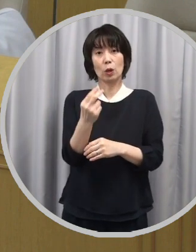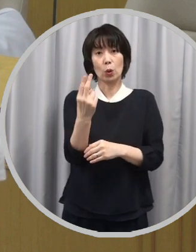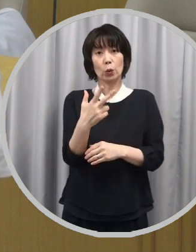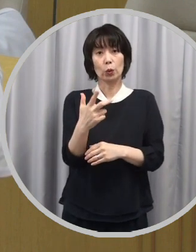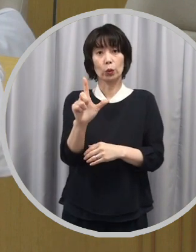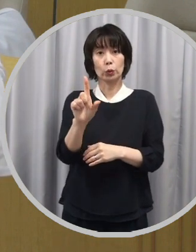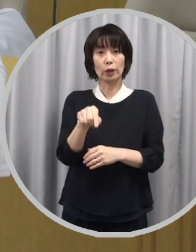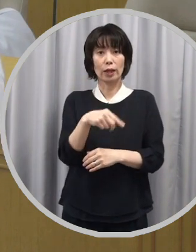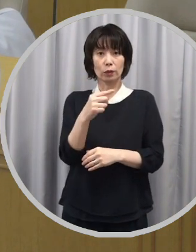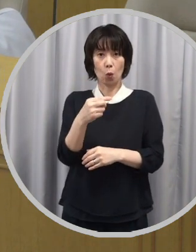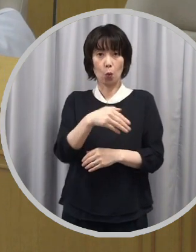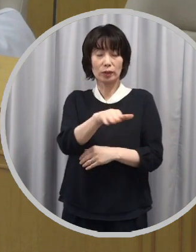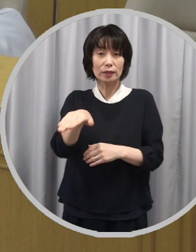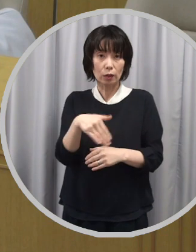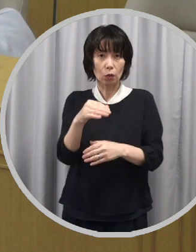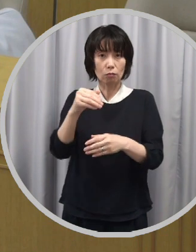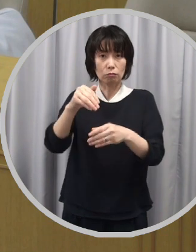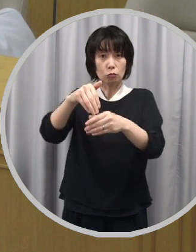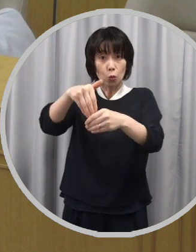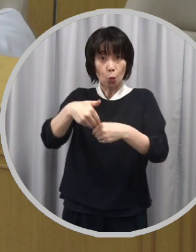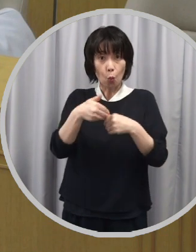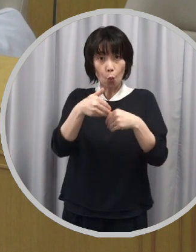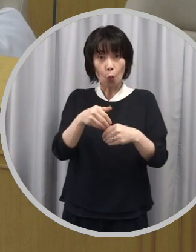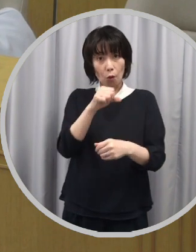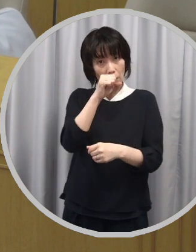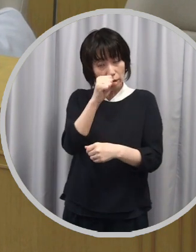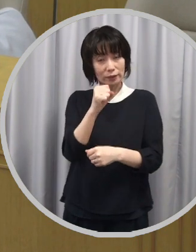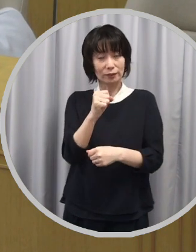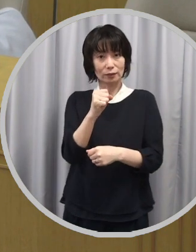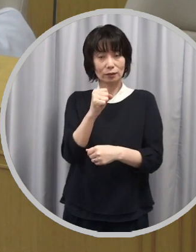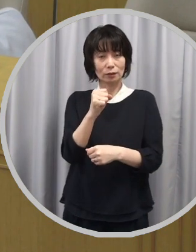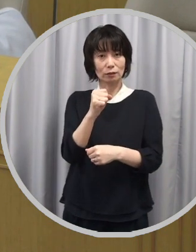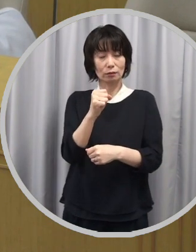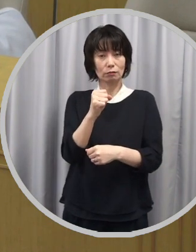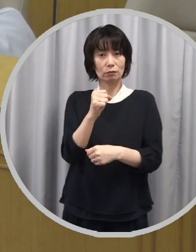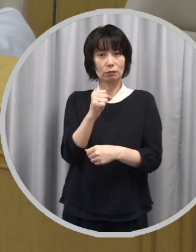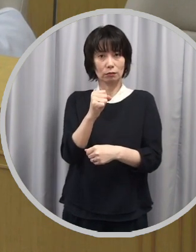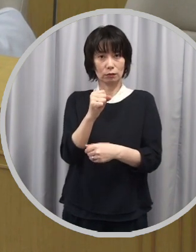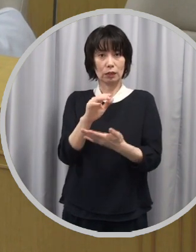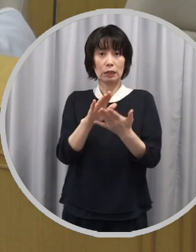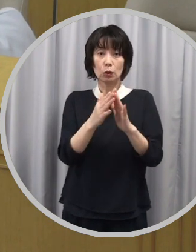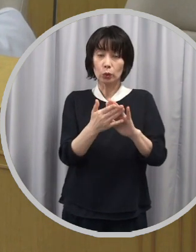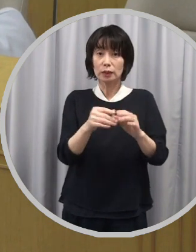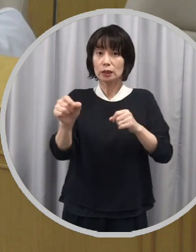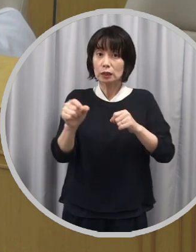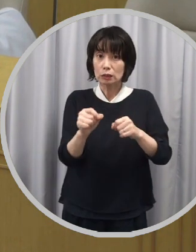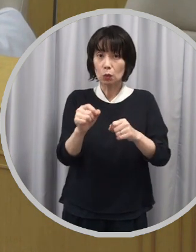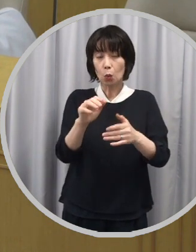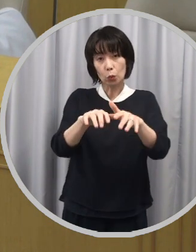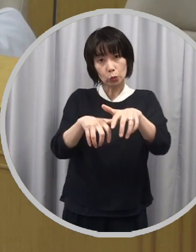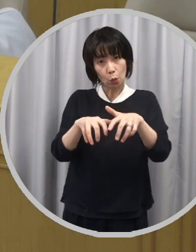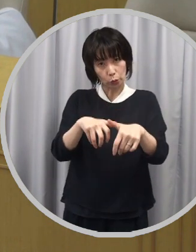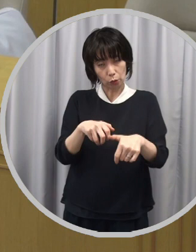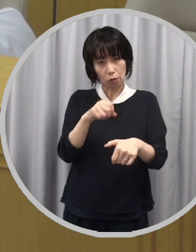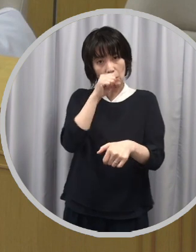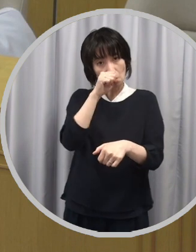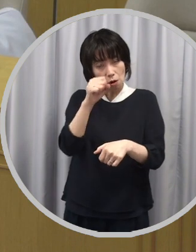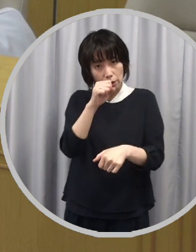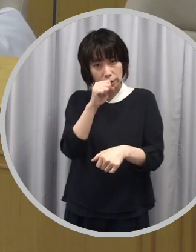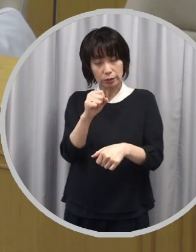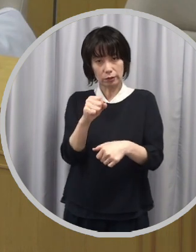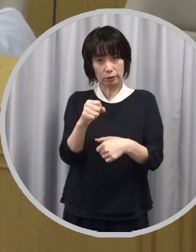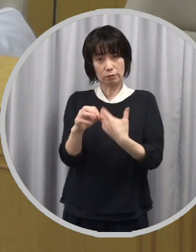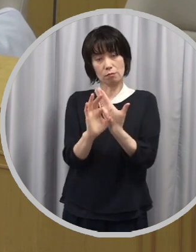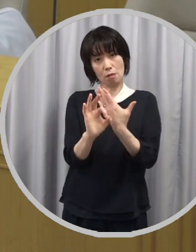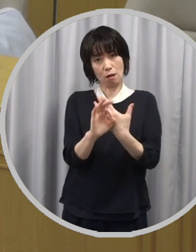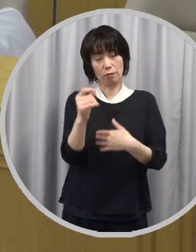トレの里などの繁盛を見ると、非常にこう都市近郊型農業の典型的な例